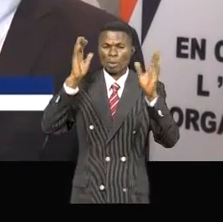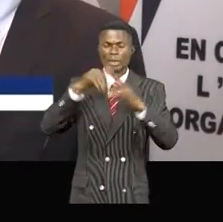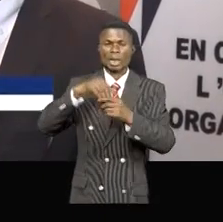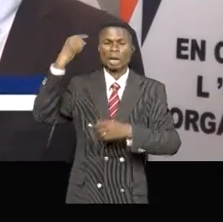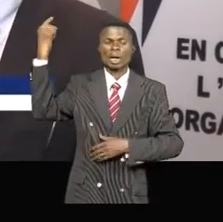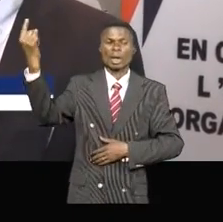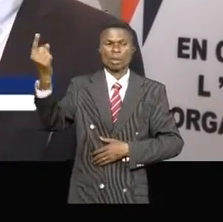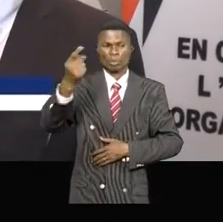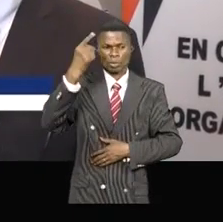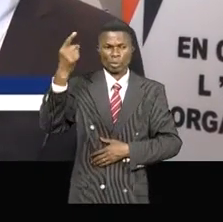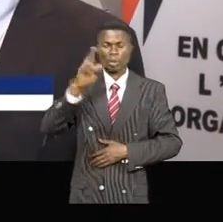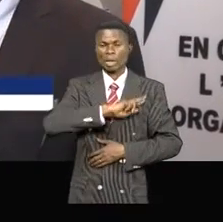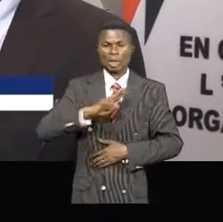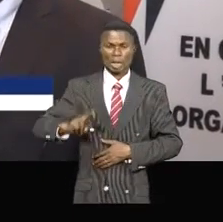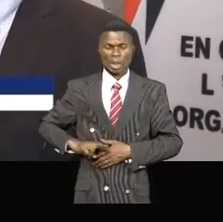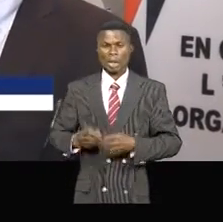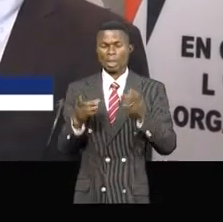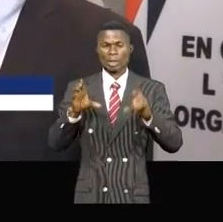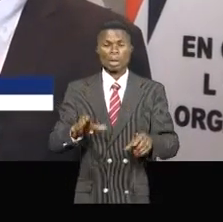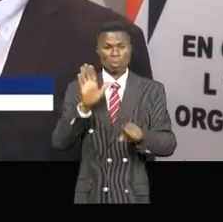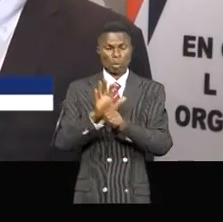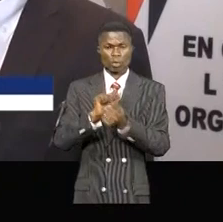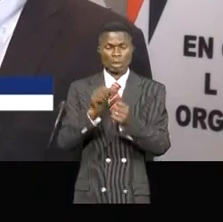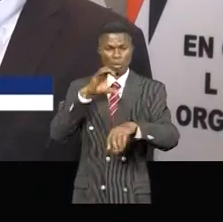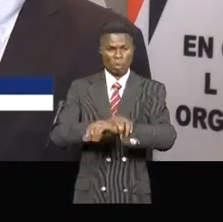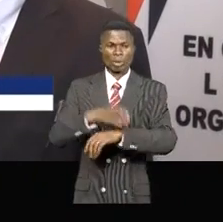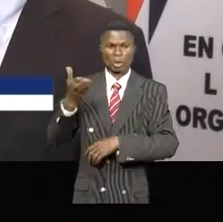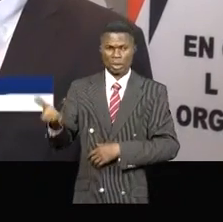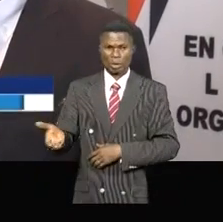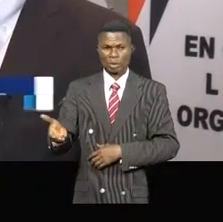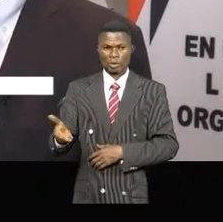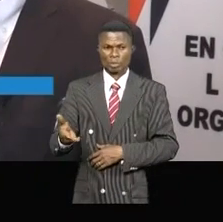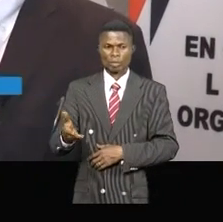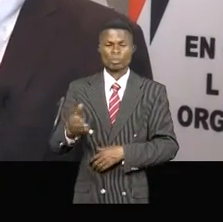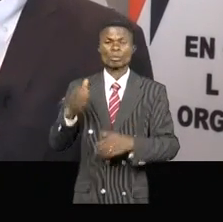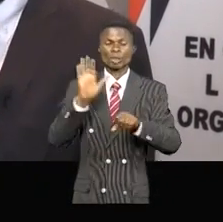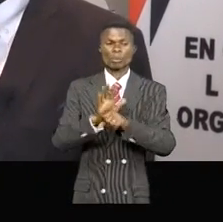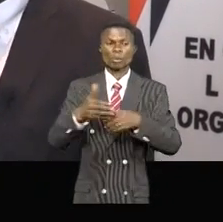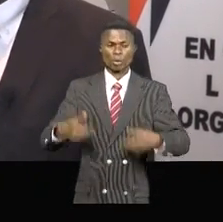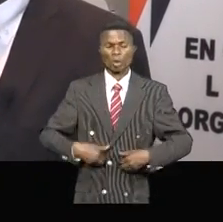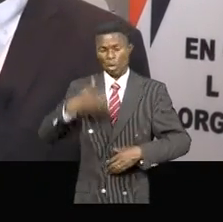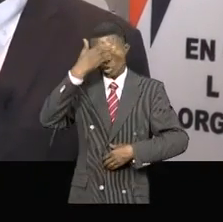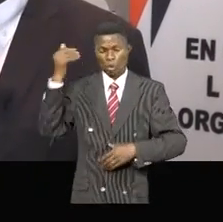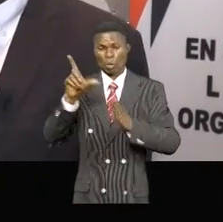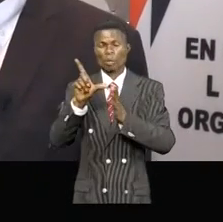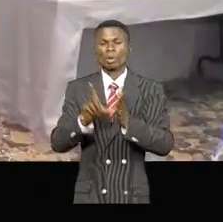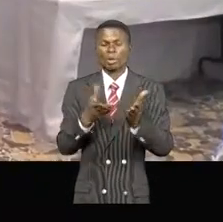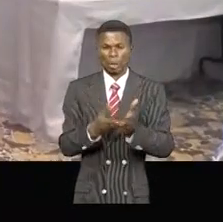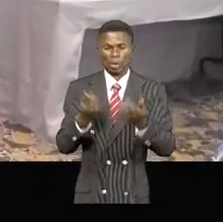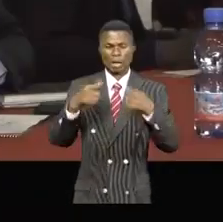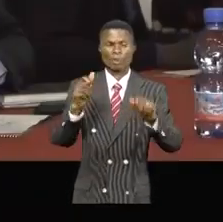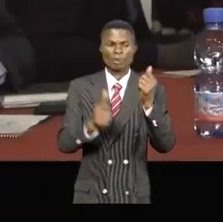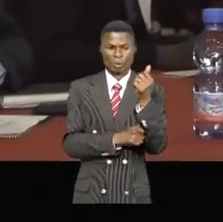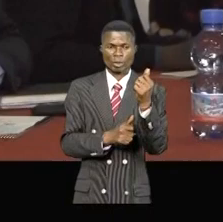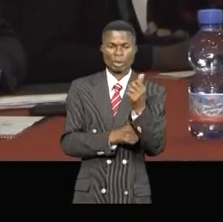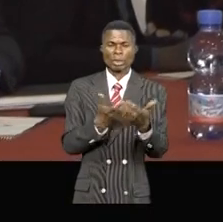mondial. En RDC, il y a beaucoup de cas, malheureusement, c'est très peu connu. Il y a beaucoup de gens qui ignorent ce que c'est que la traite des personnes. Et